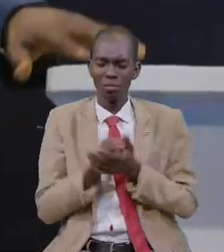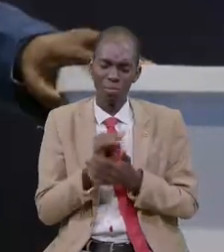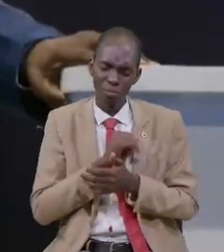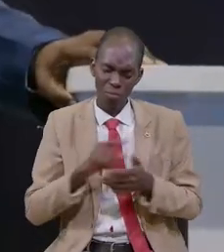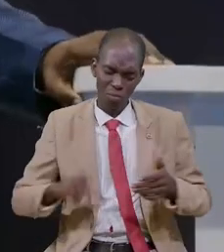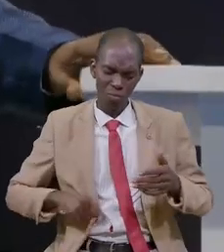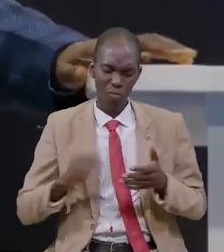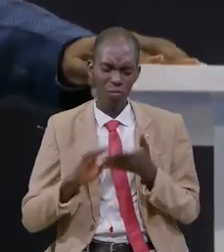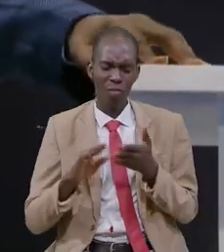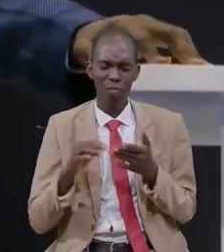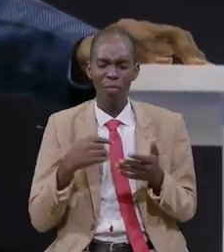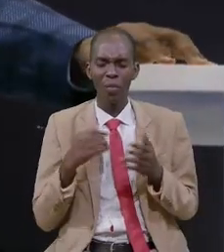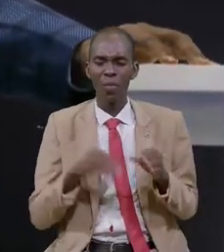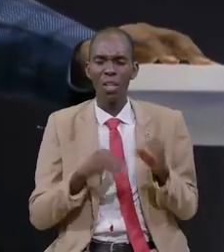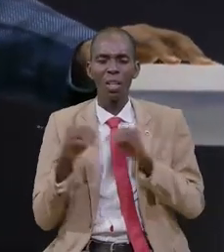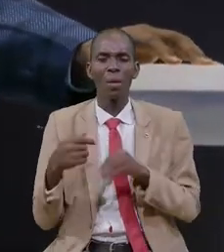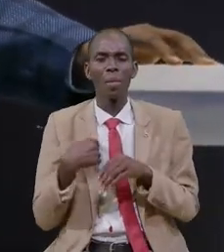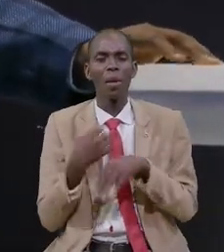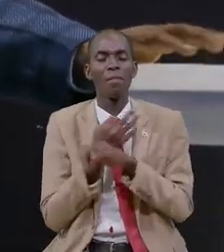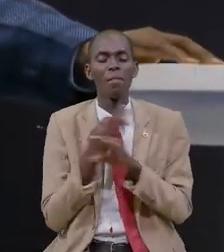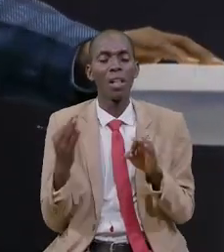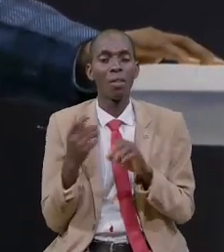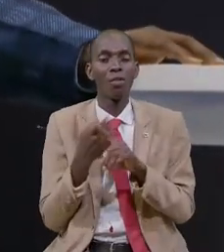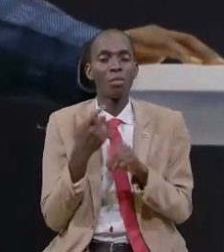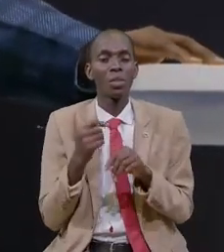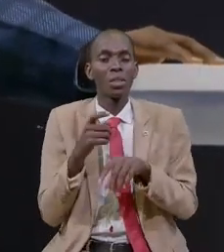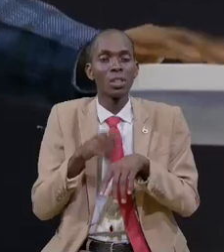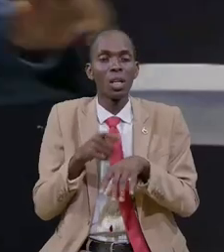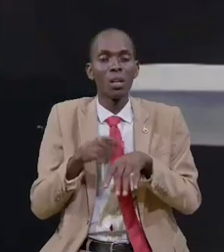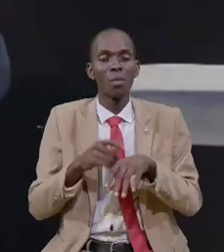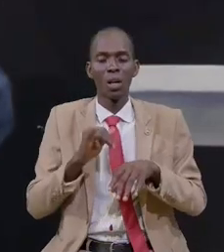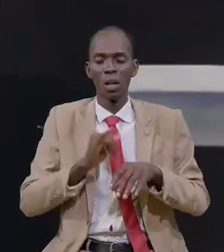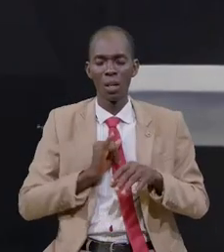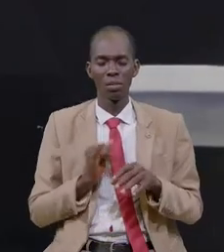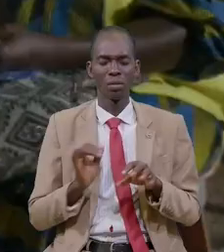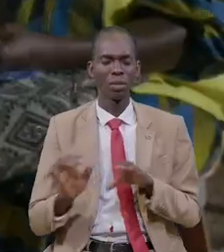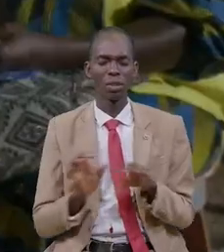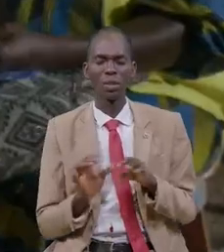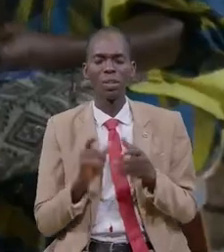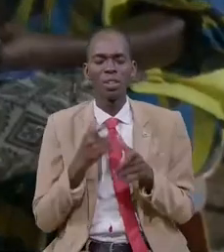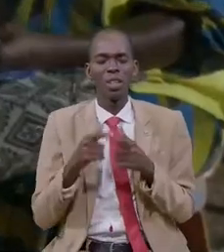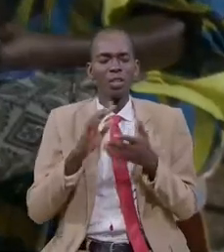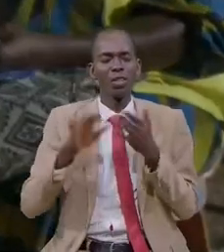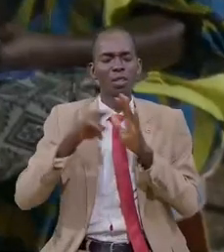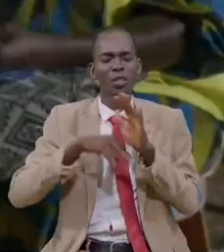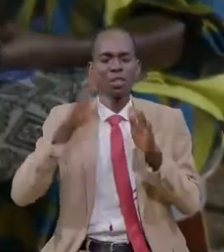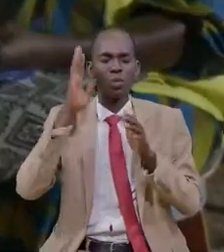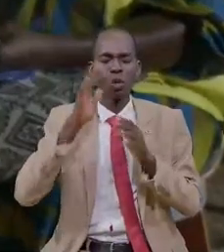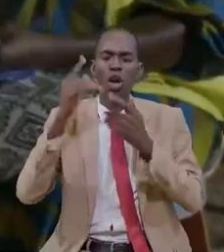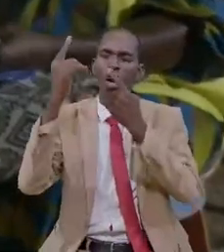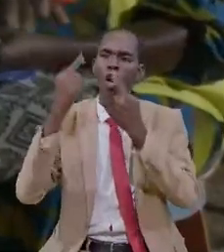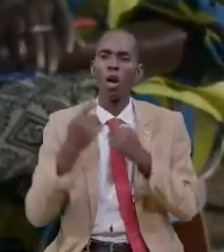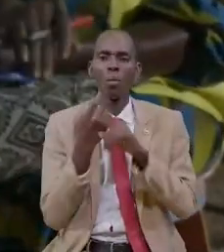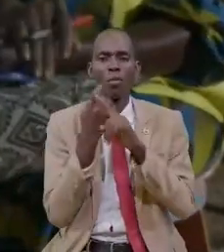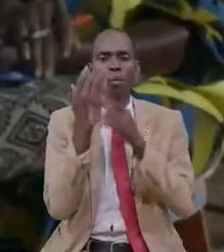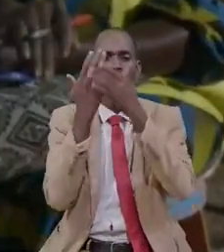et affranchis-moi. Dès que tu demandes, le pardon va venir du ciel.